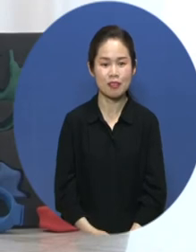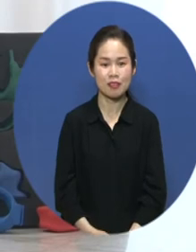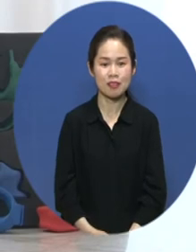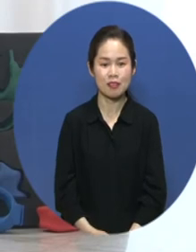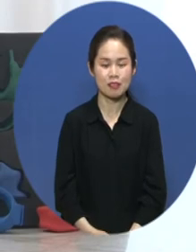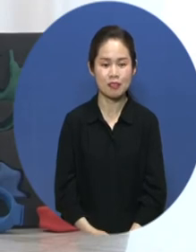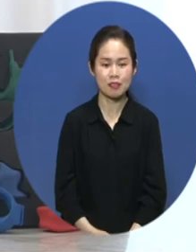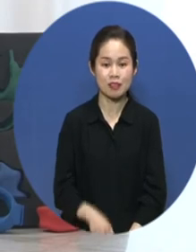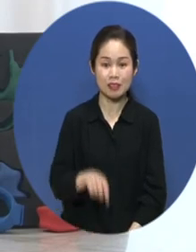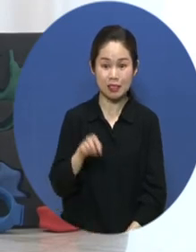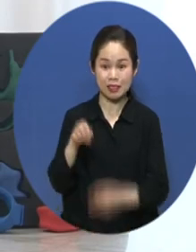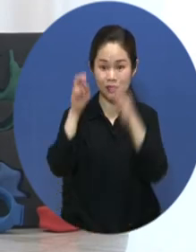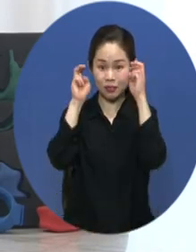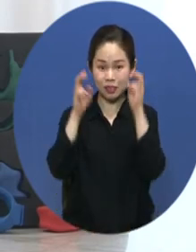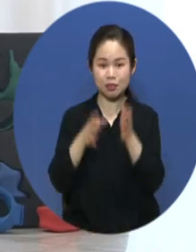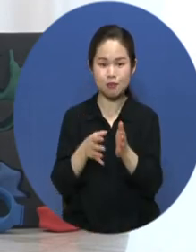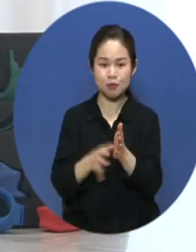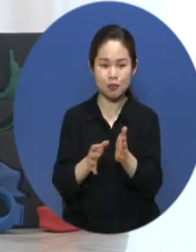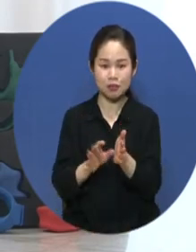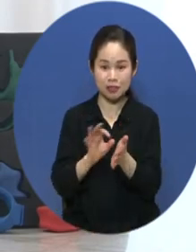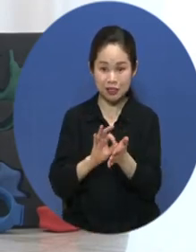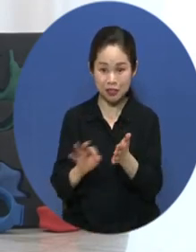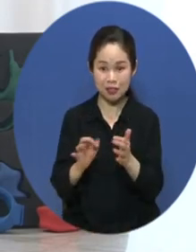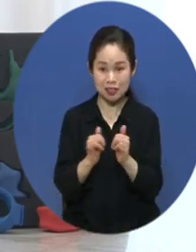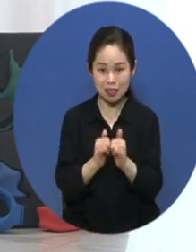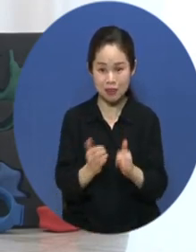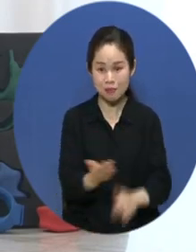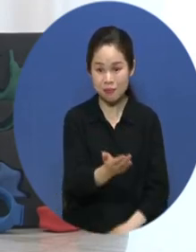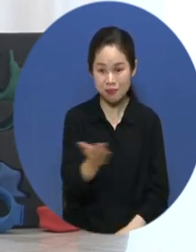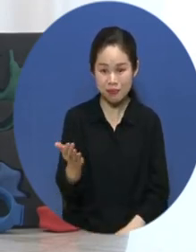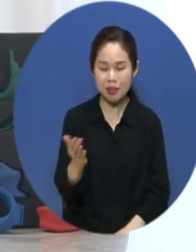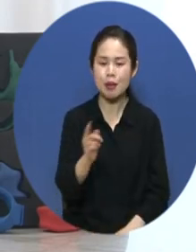그립플레이 보조기구를 사용하시는 분들께 하고 싶은 말이 있다면 어떤 게